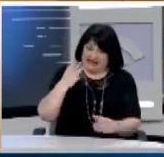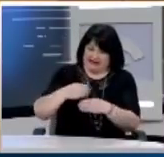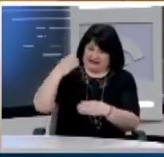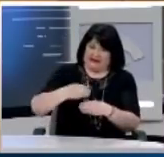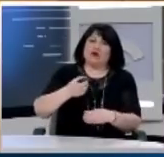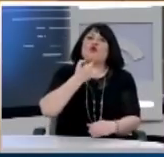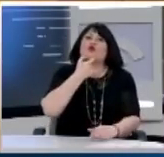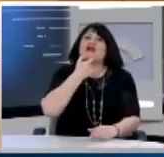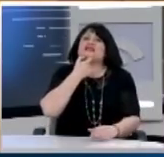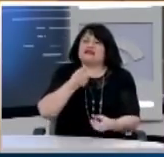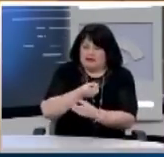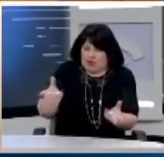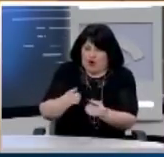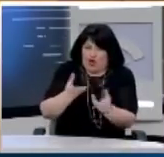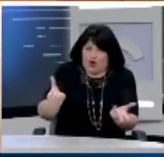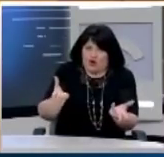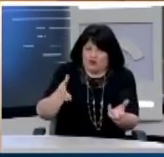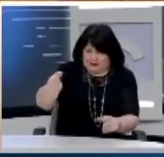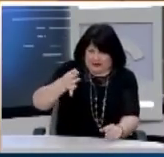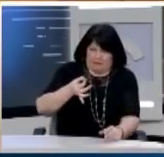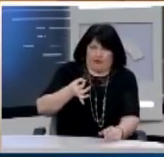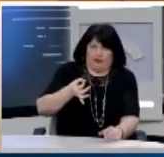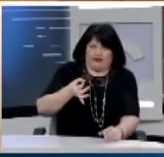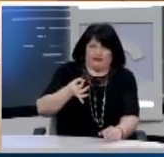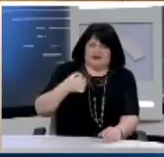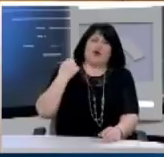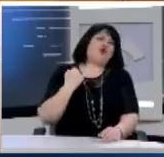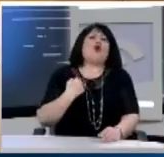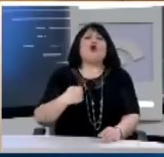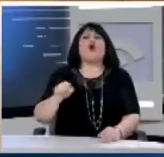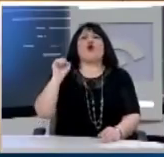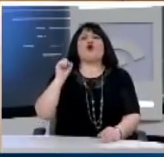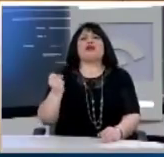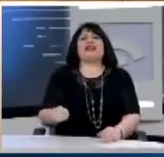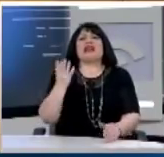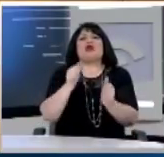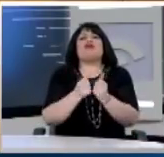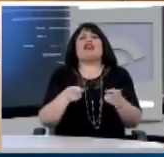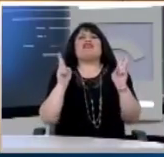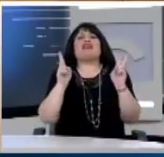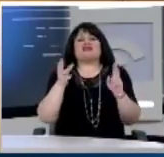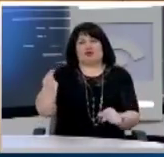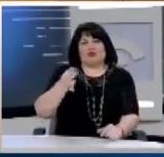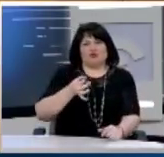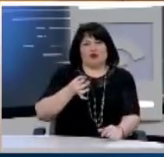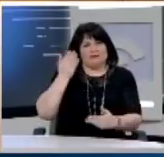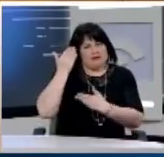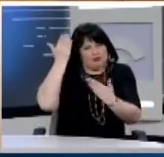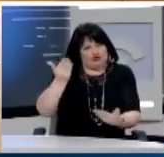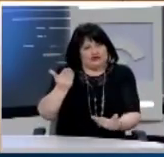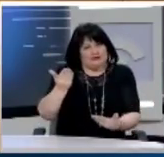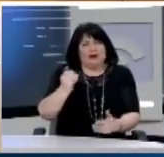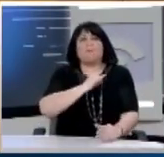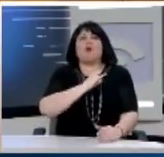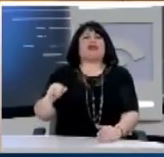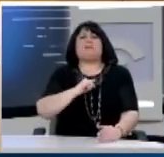είσαστε έτοιμος να πείτε απαρνούμε τον νεοφιλελευθερισμό? Και μου είπε προς τιμή του, ποτέ